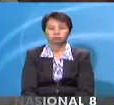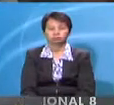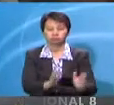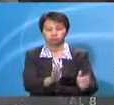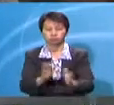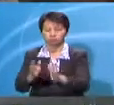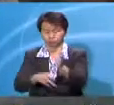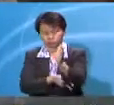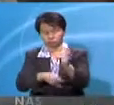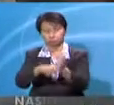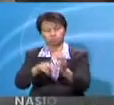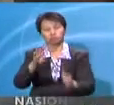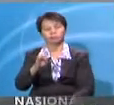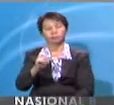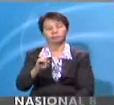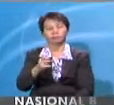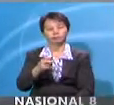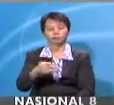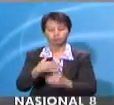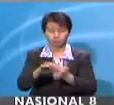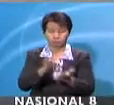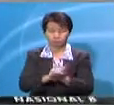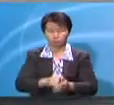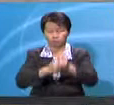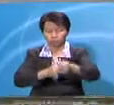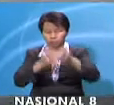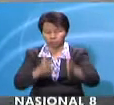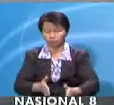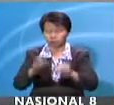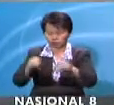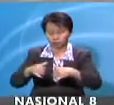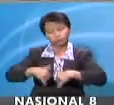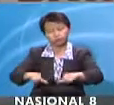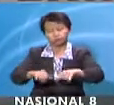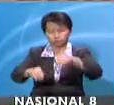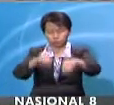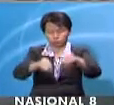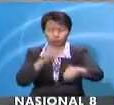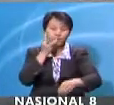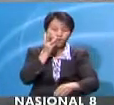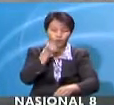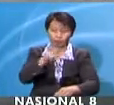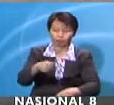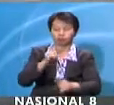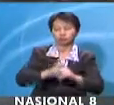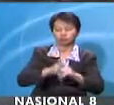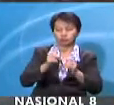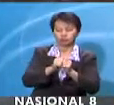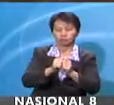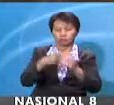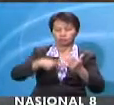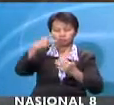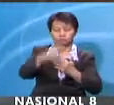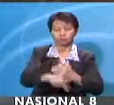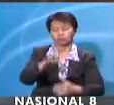Penyelaras Parlimen Bacok Datuk Dr. Alias Husin berkata selepas ini petani boleh meneruskan penanaman padi kerana peserta masih terikat dengan kelangsungan